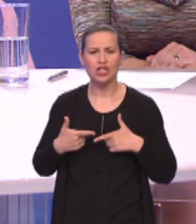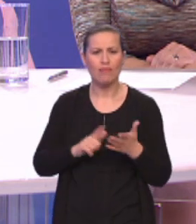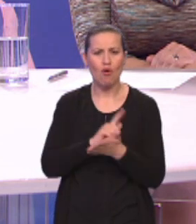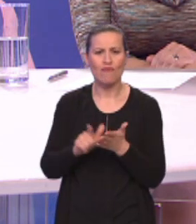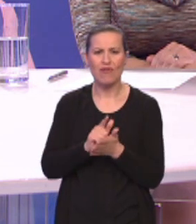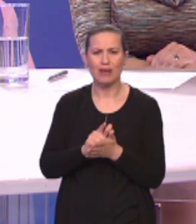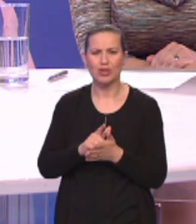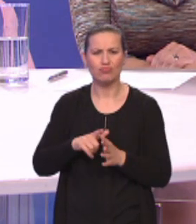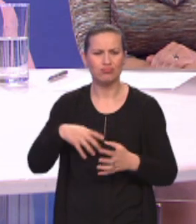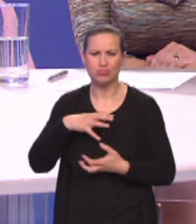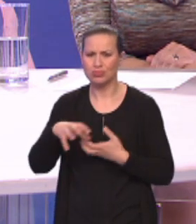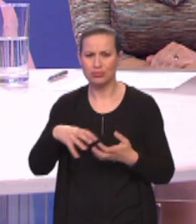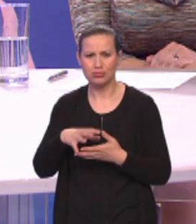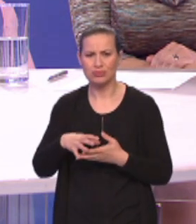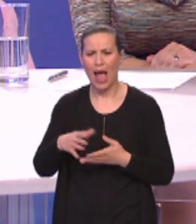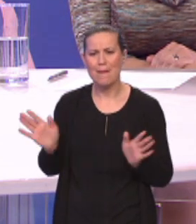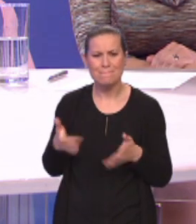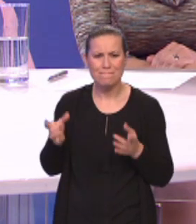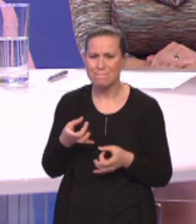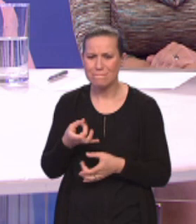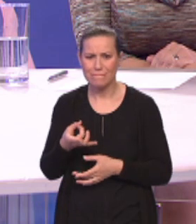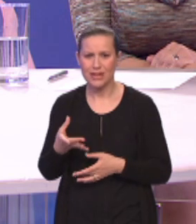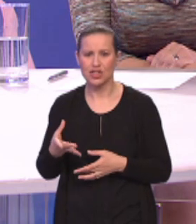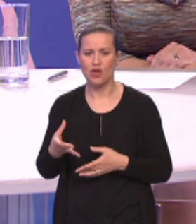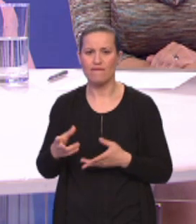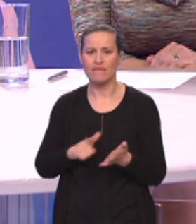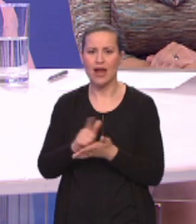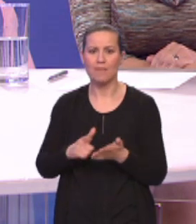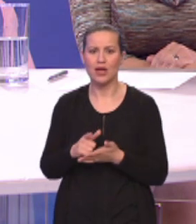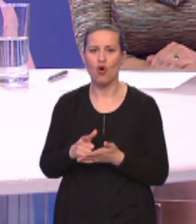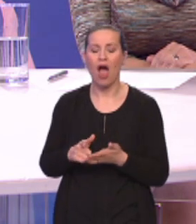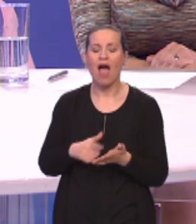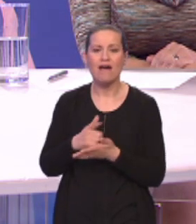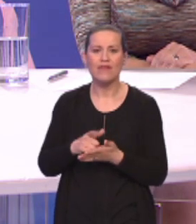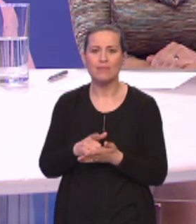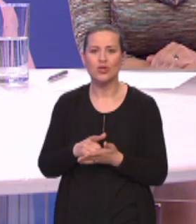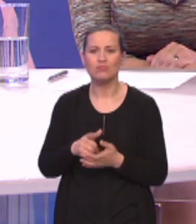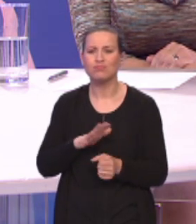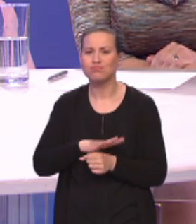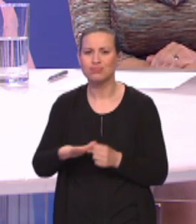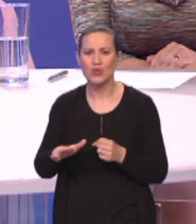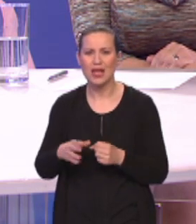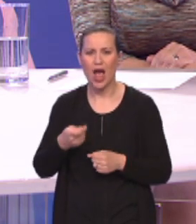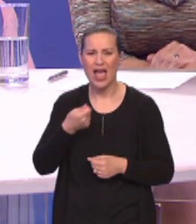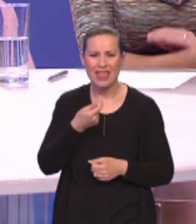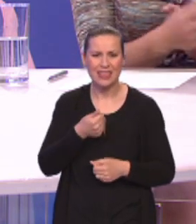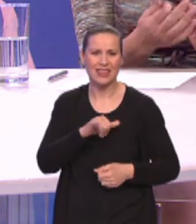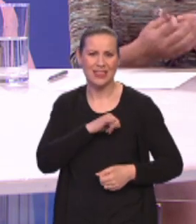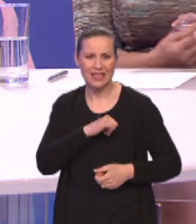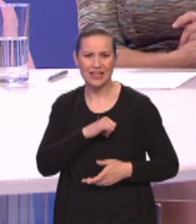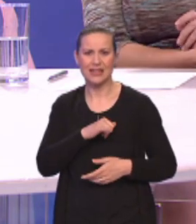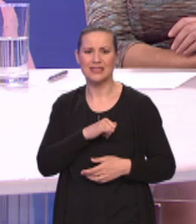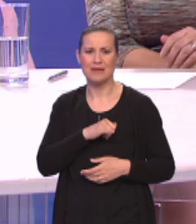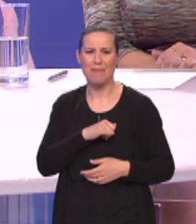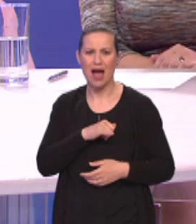uzburkano vremenu, užurbano vremenu, vremenu nekakvom ispunjenom profitom, interesima i brojevima. I mislim